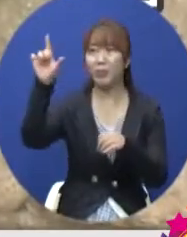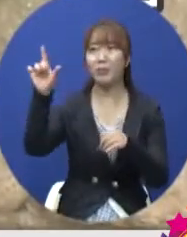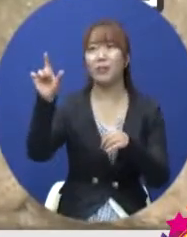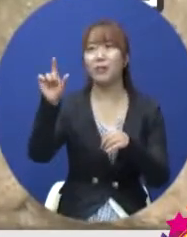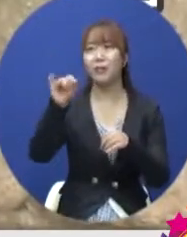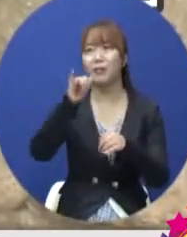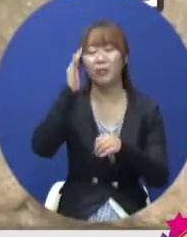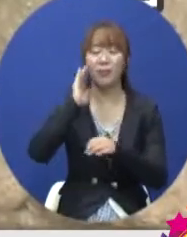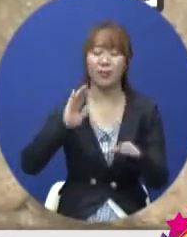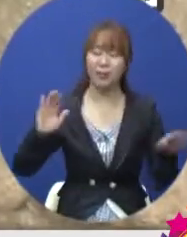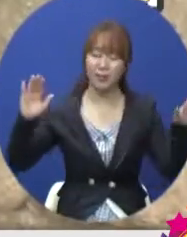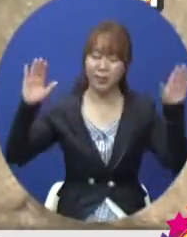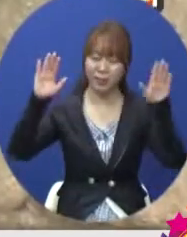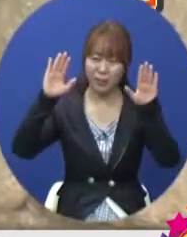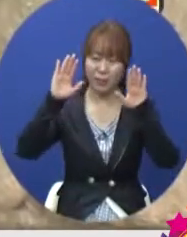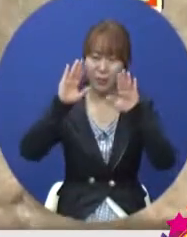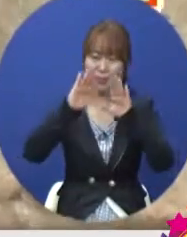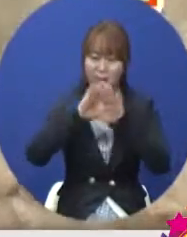달밤